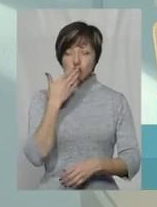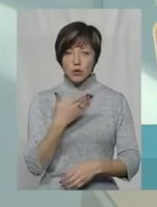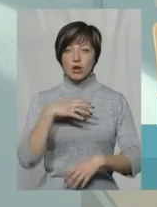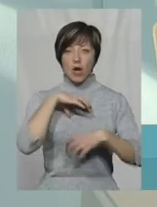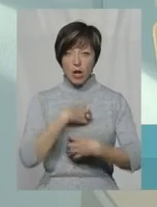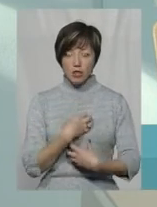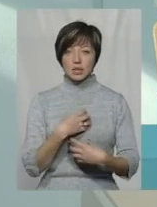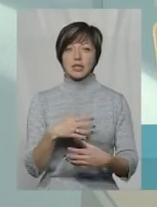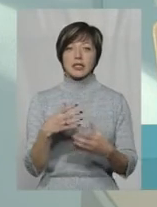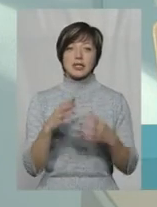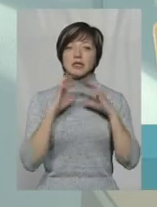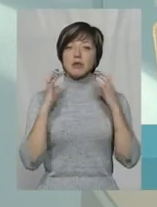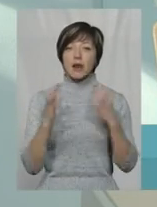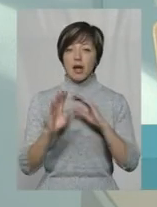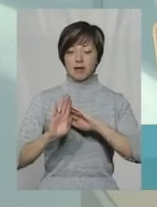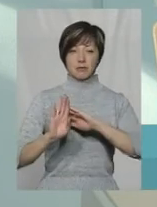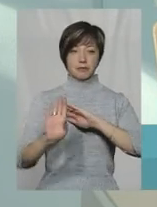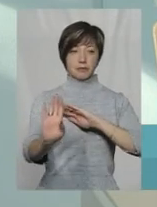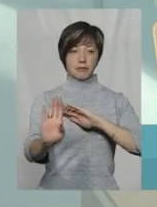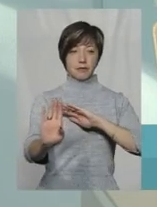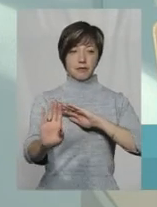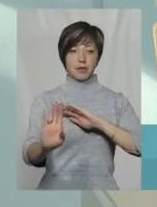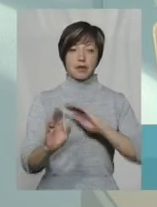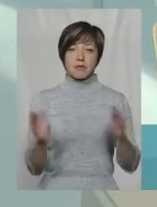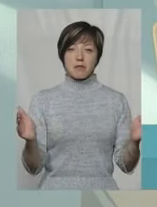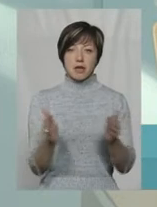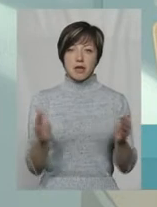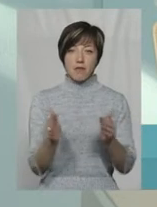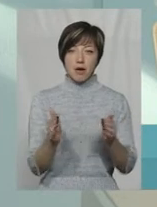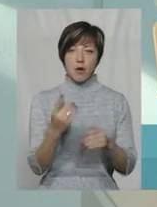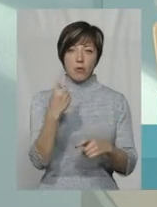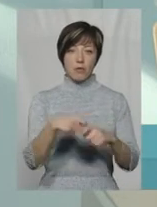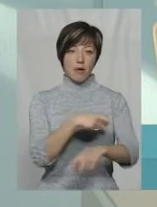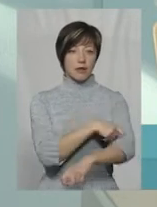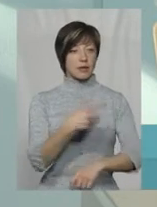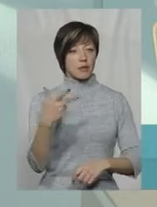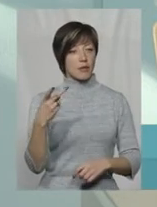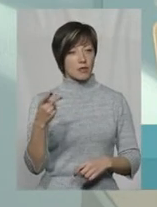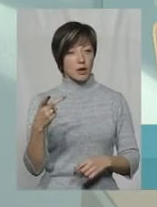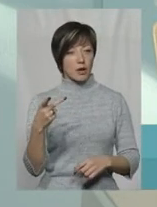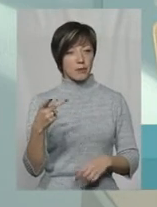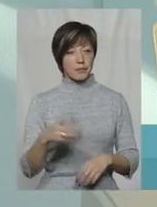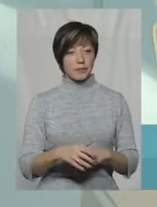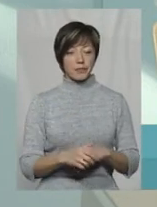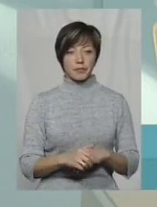кашляє, то зберігайте хоча б мінімальну відстань від неї – метр-півтора.